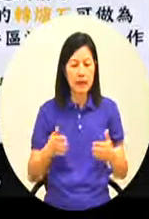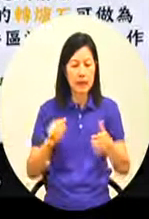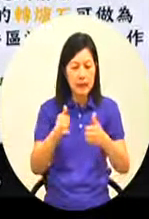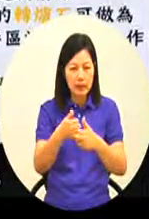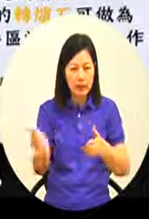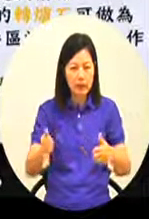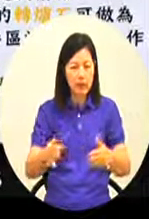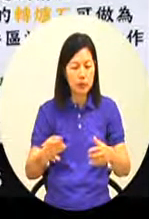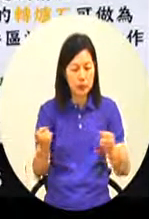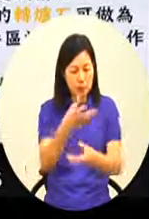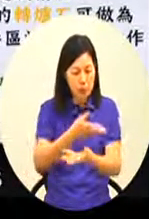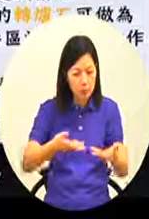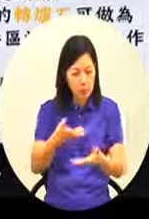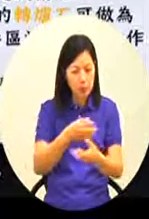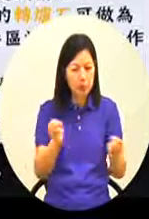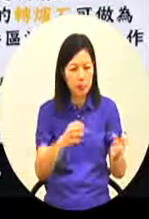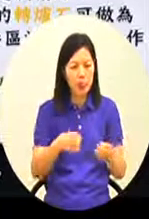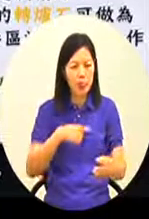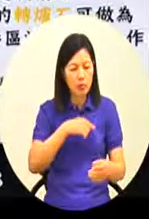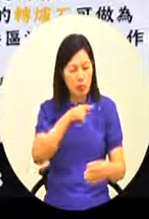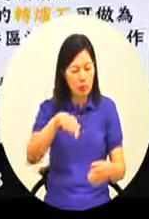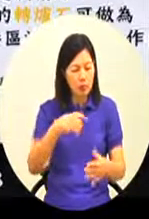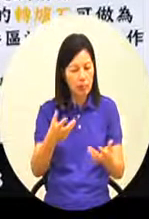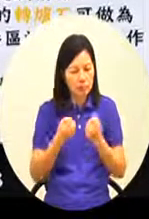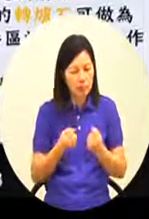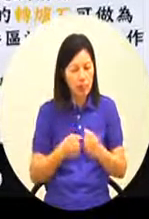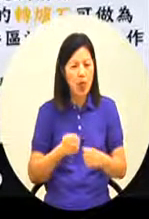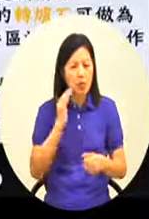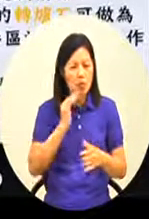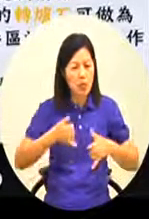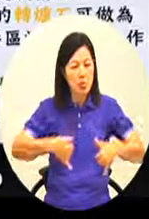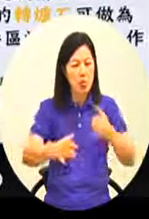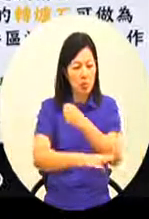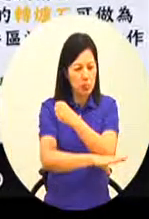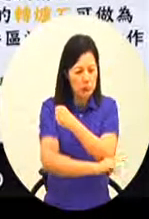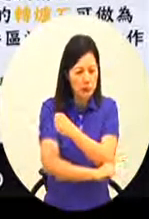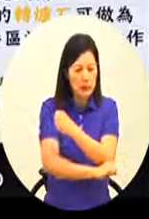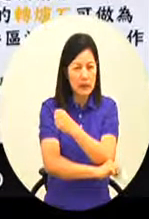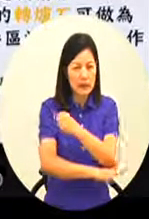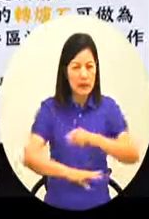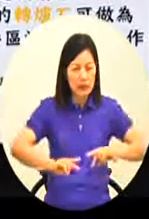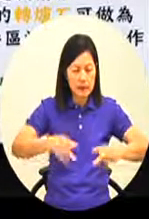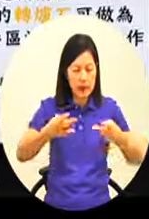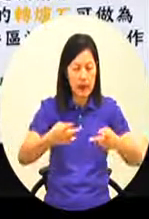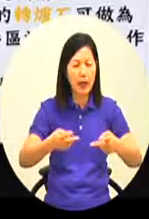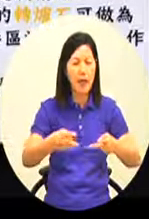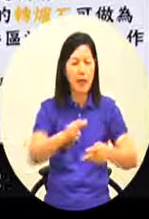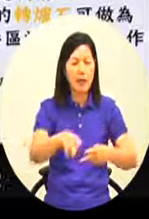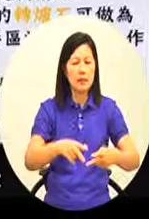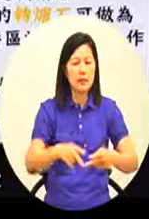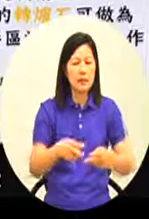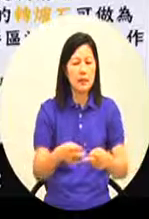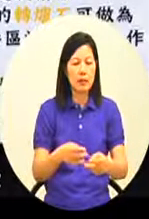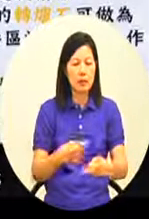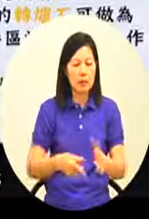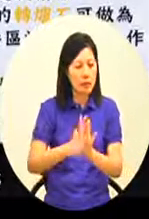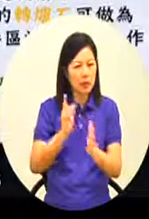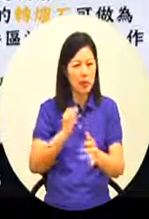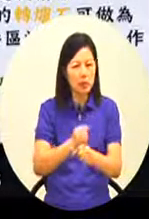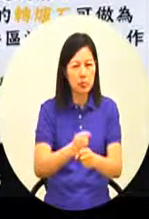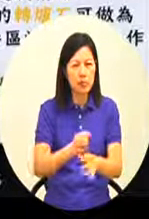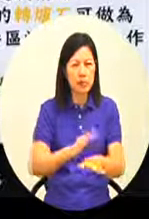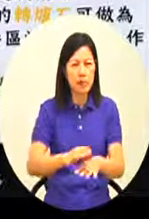接受，因为如果路的基底层没有改善没有改良，我们再怎么样做都没负责，预算也不够了。第二个，针